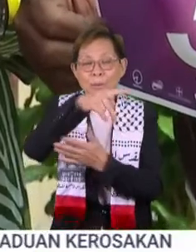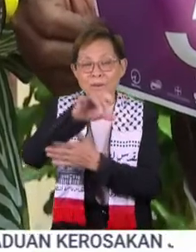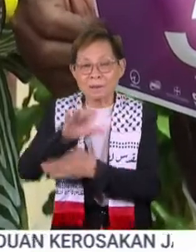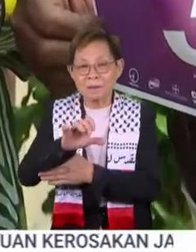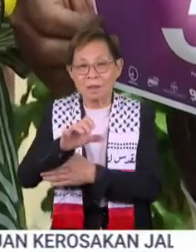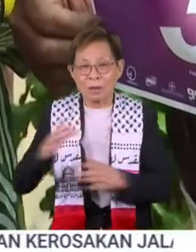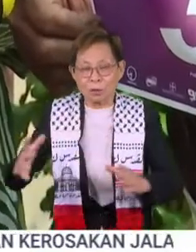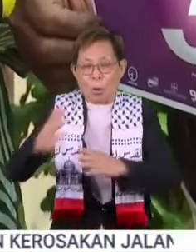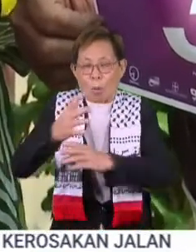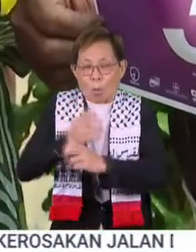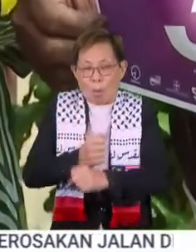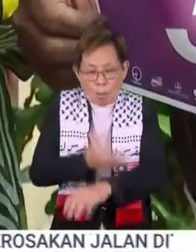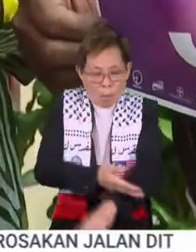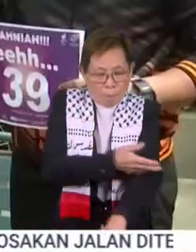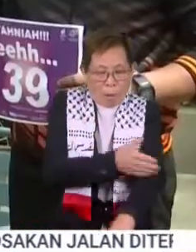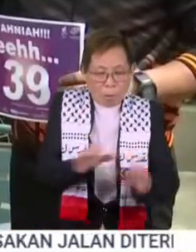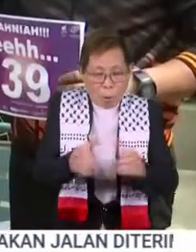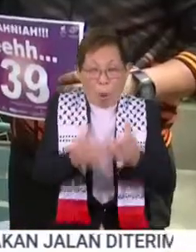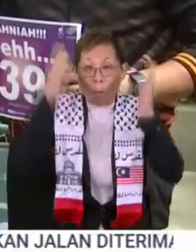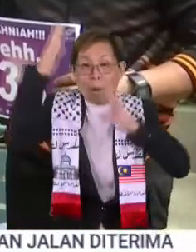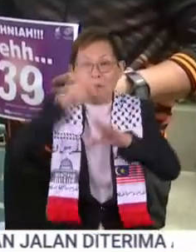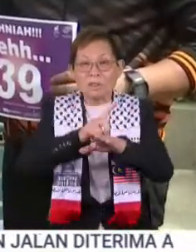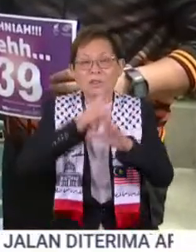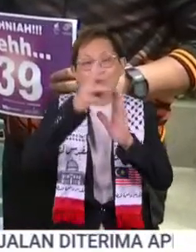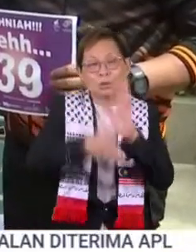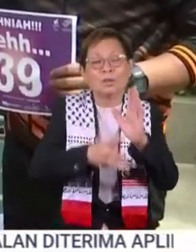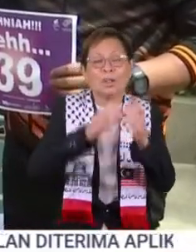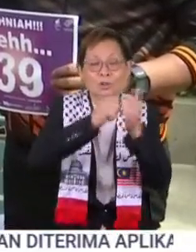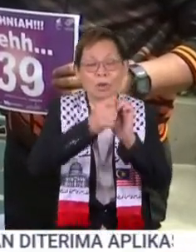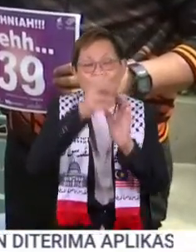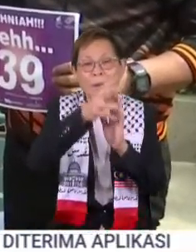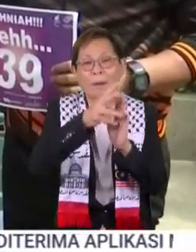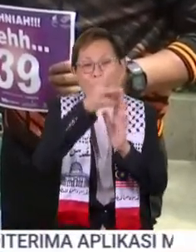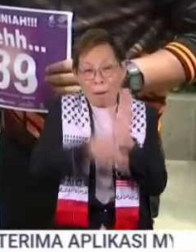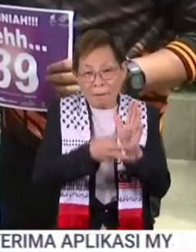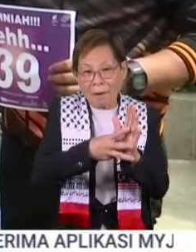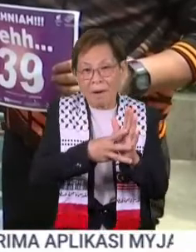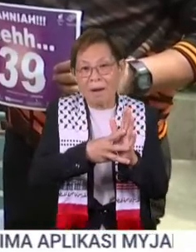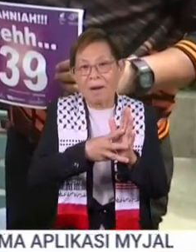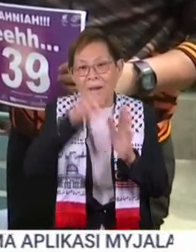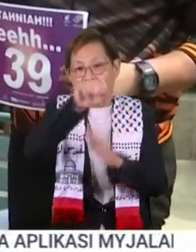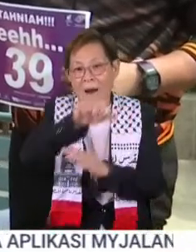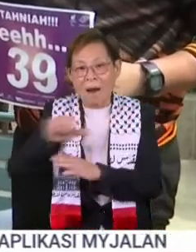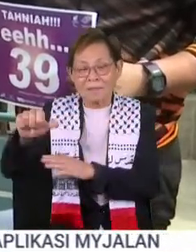media rumusan prestasi kontinjen negara di Sukan Para Asia Hangzhou, China.